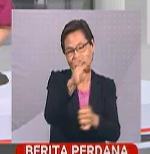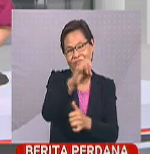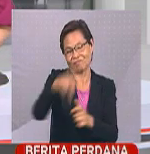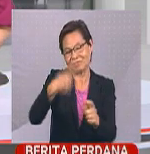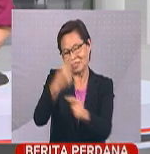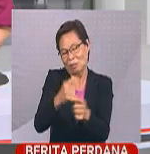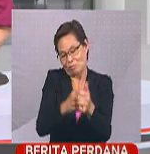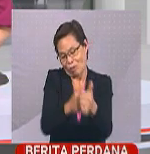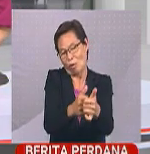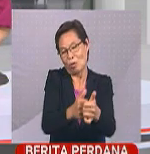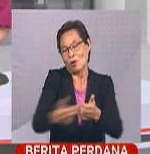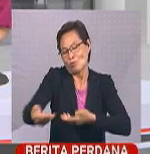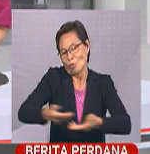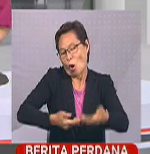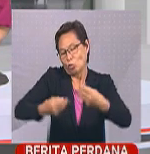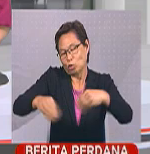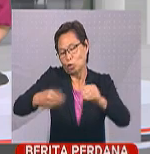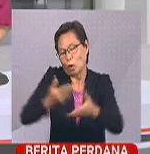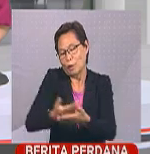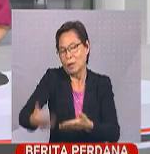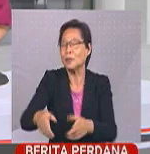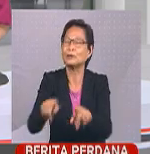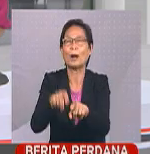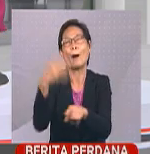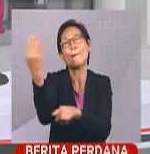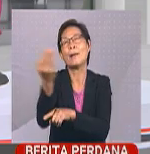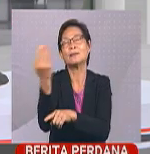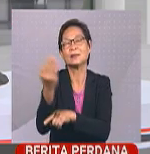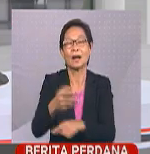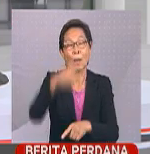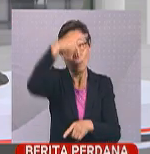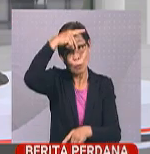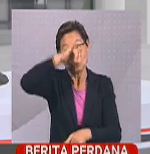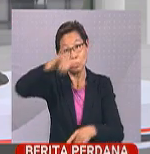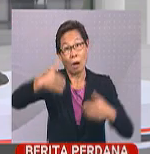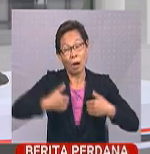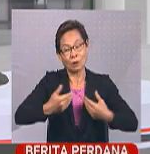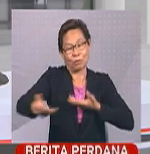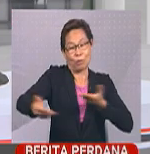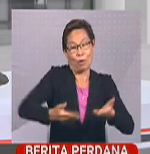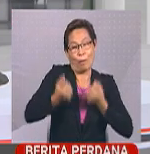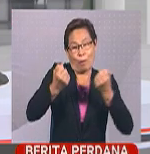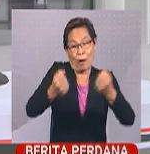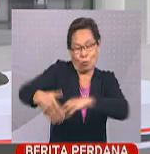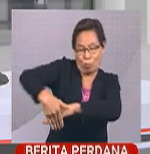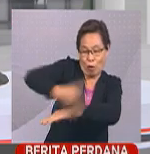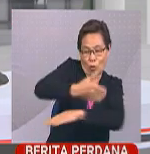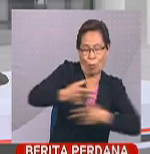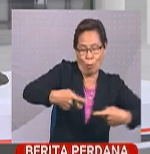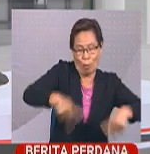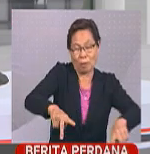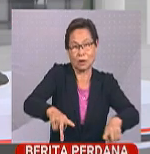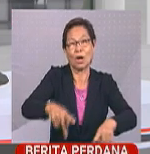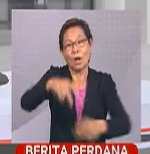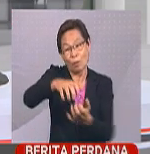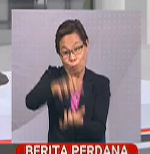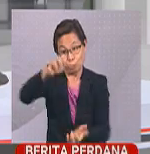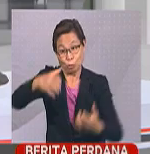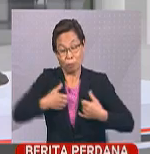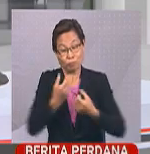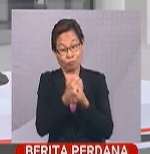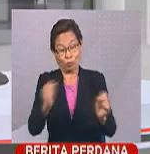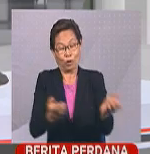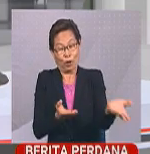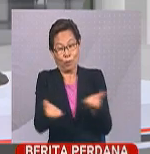ditetapkan meskipun urusan jual-beli sudah kembali normal. Jika di Putrajaya terdapat khidmat pandu lalu di pasar, di Puchong pula